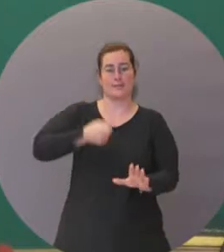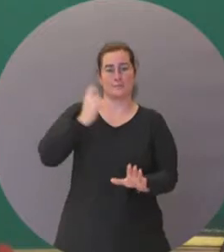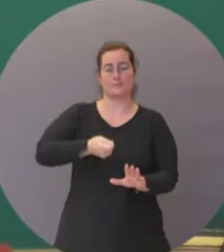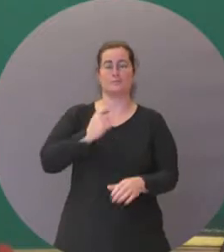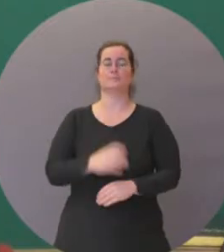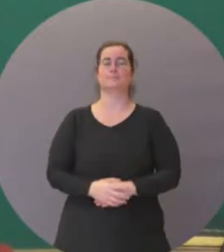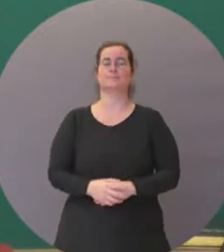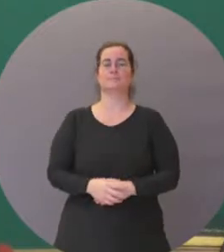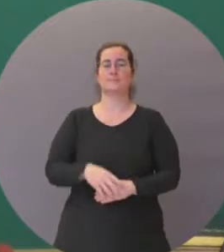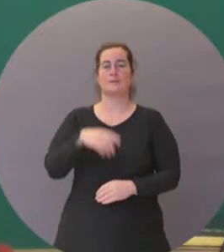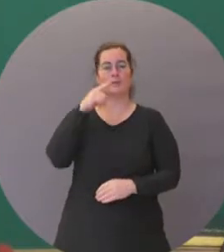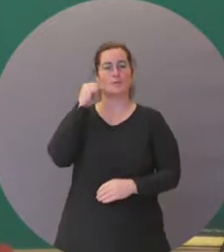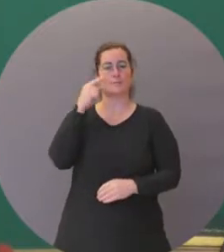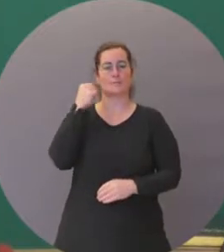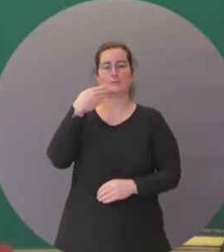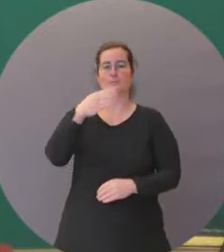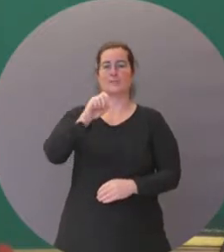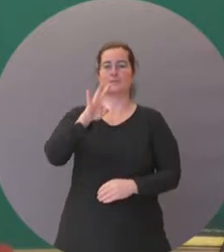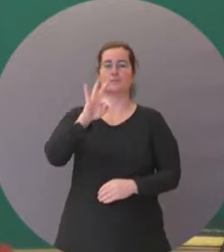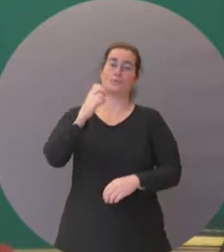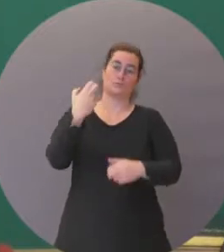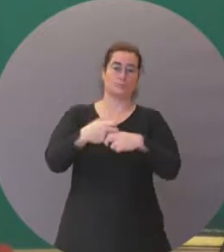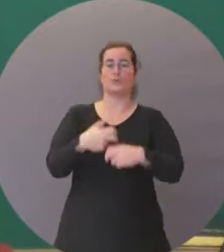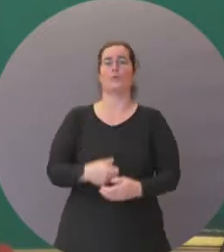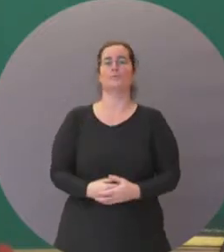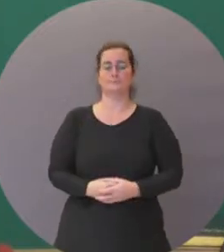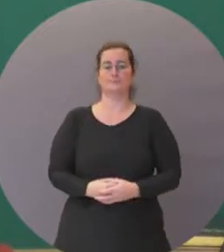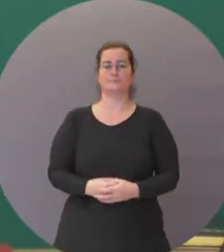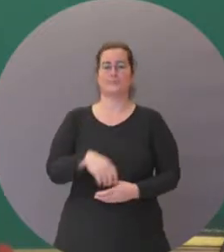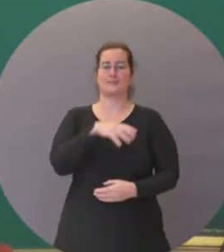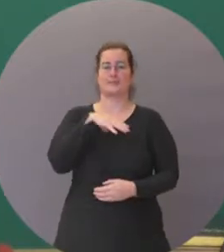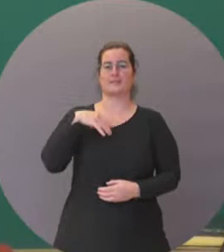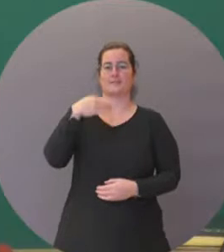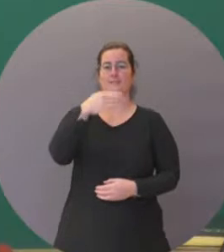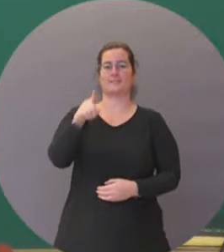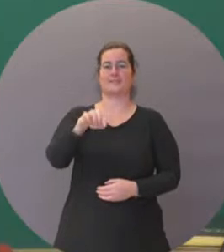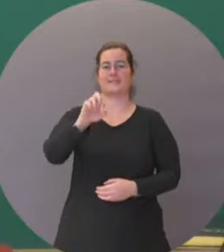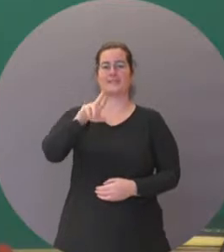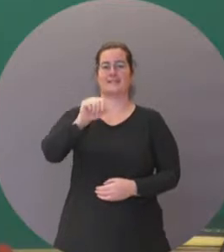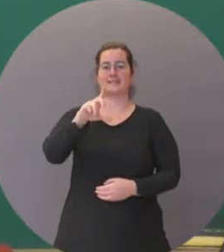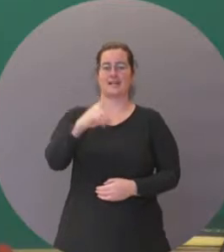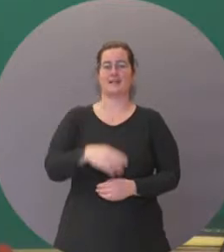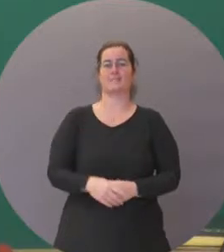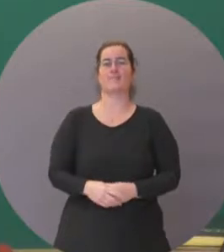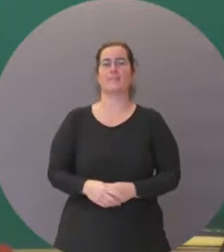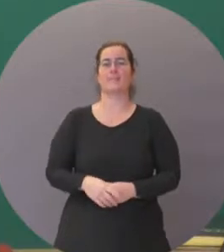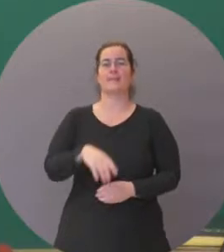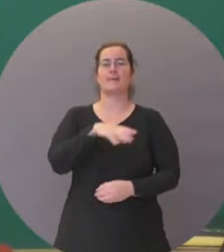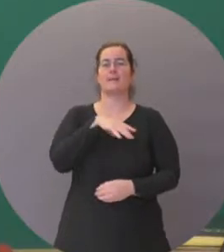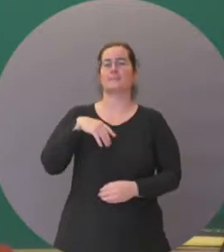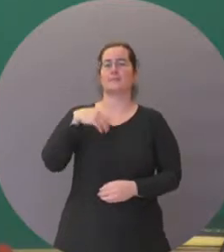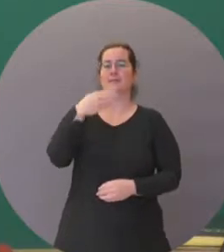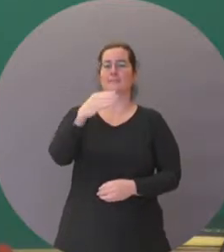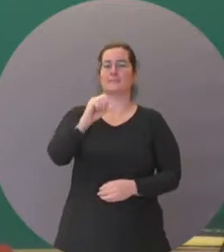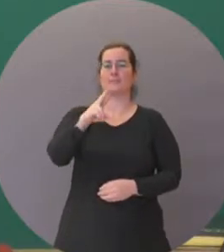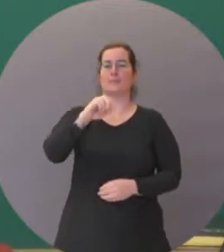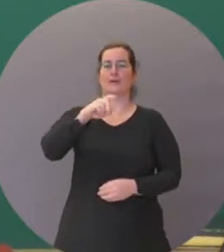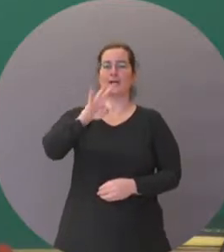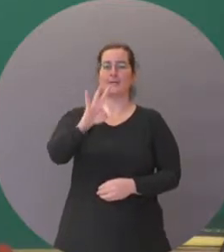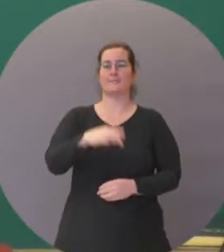monsieur métaux Dominique à la mezrard Nadia monsieur Morel madame Morel Christine